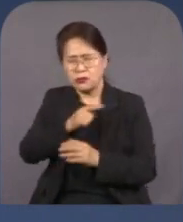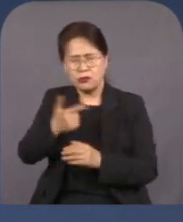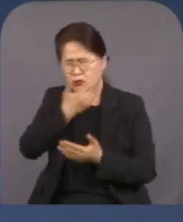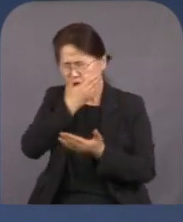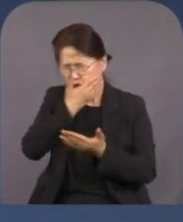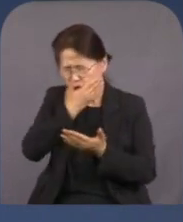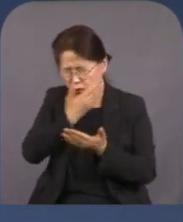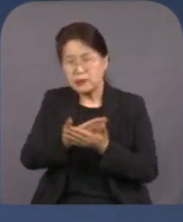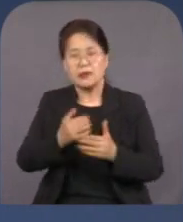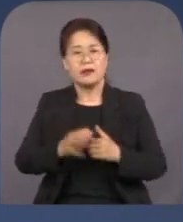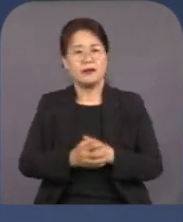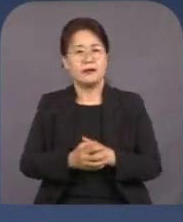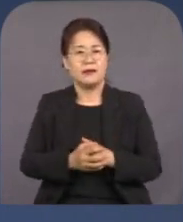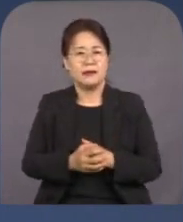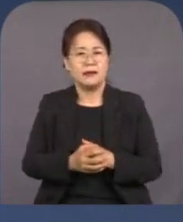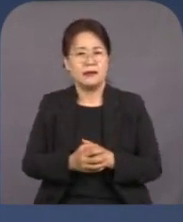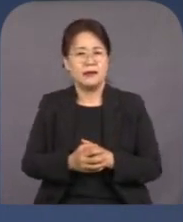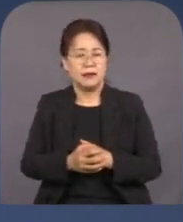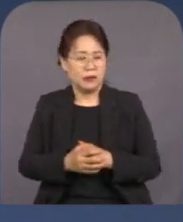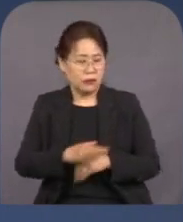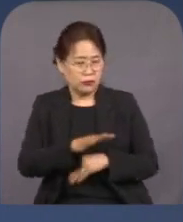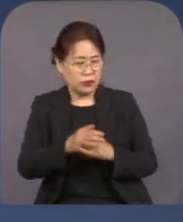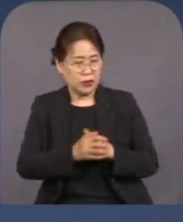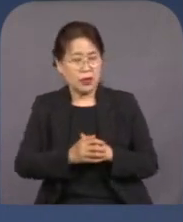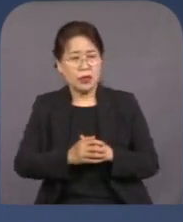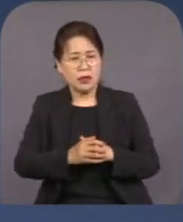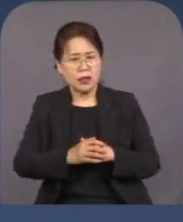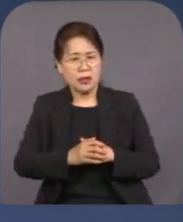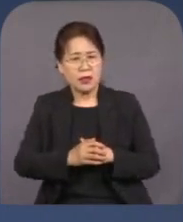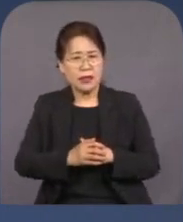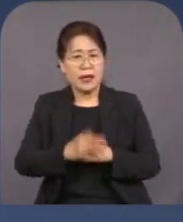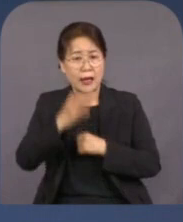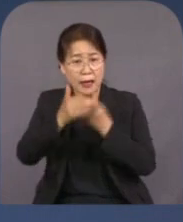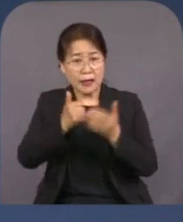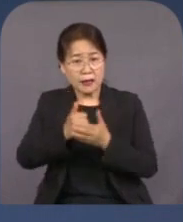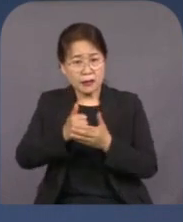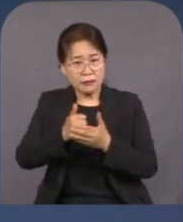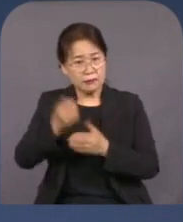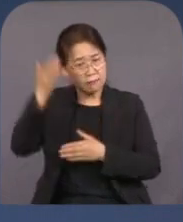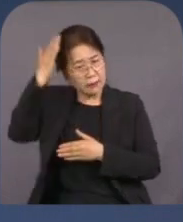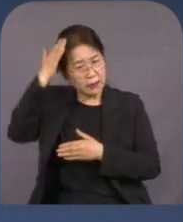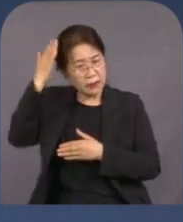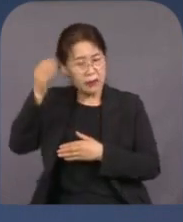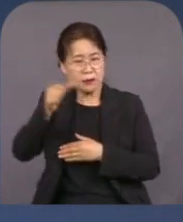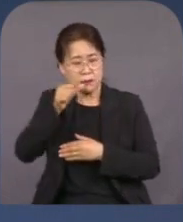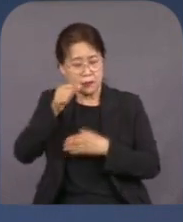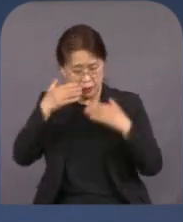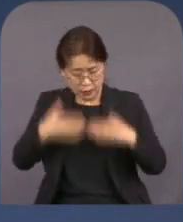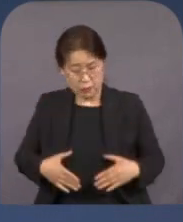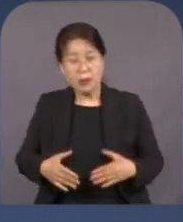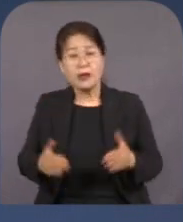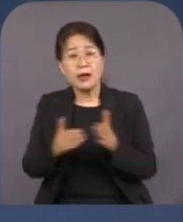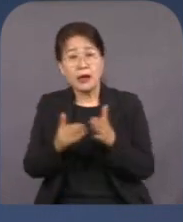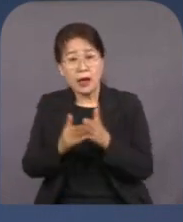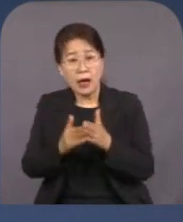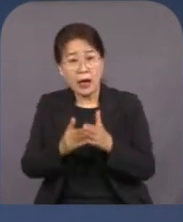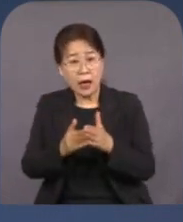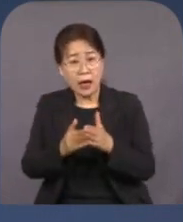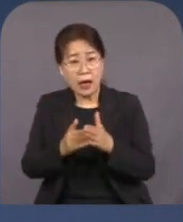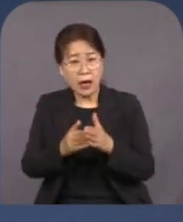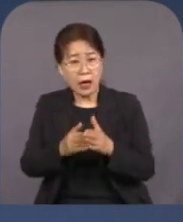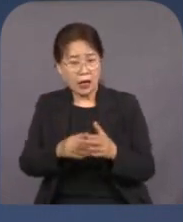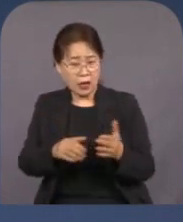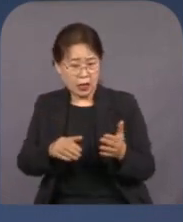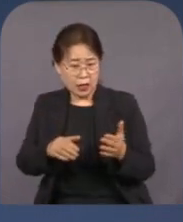왜냐하면 아무리 우리가 전신갑주로 무장을 했다고 할지라도 그 무기들이 제대로 사용될